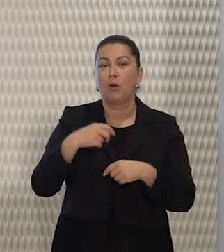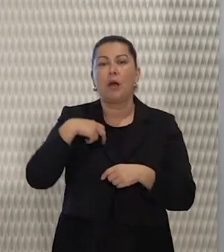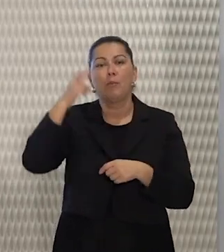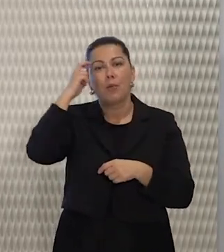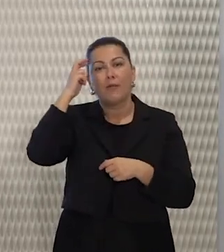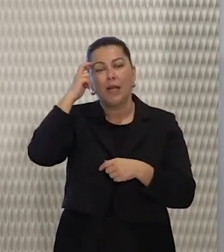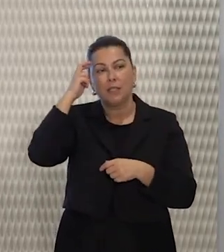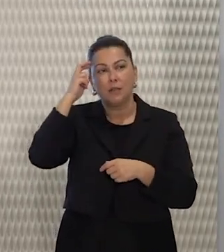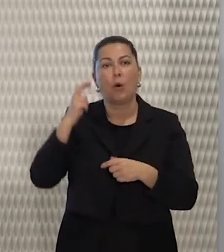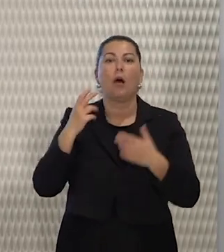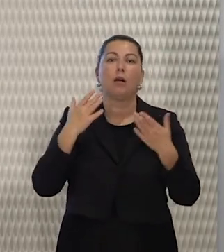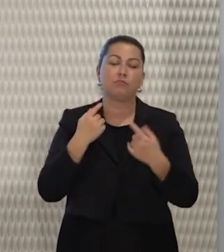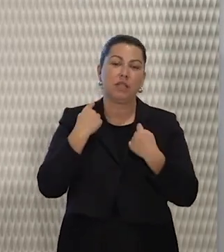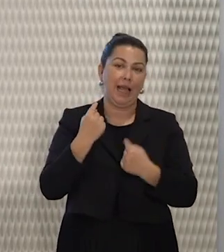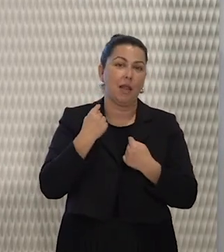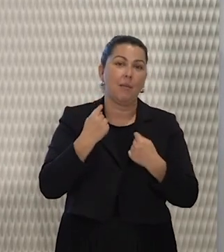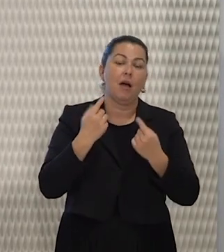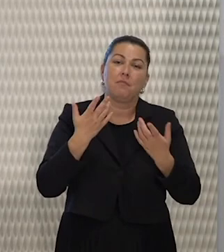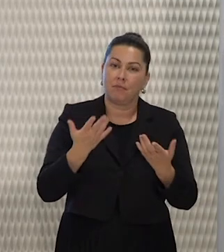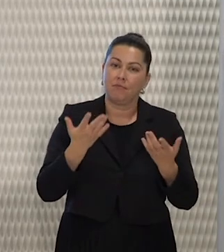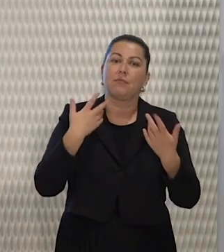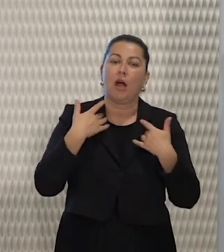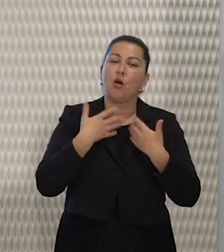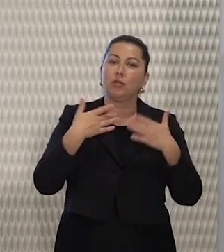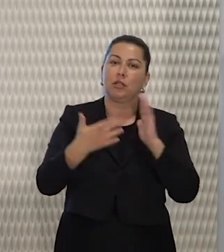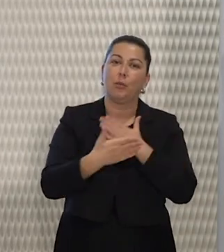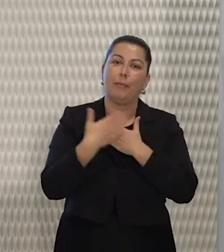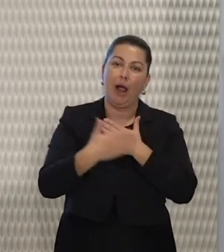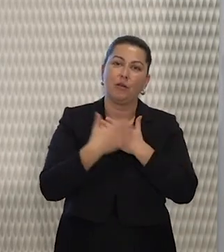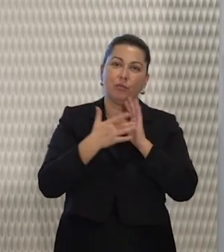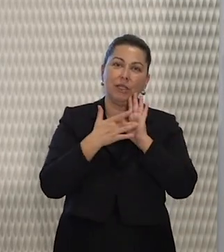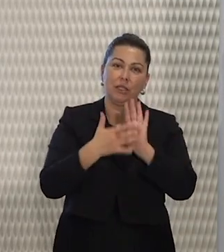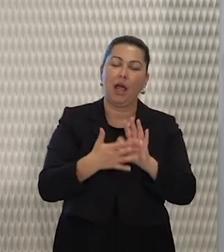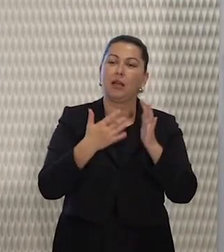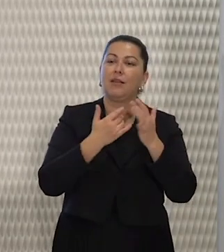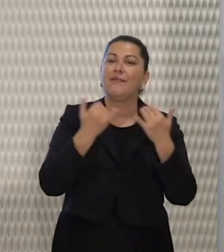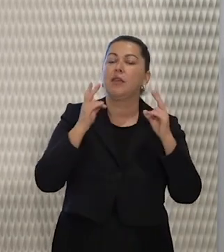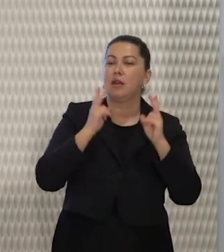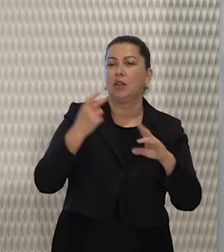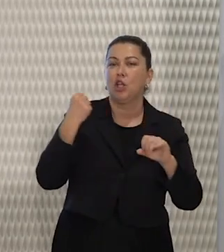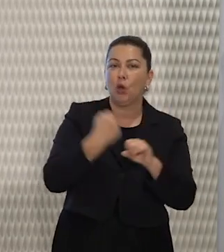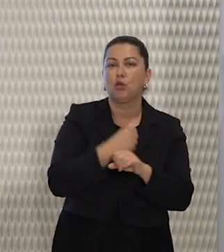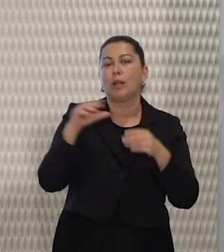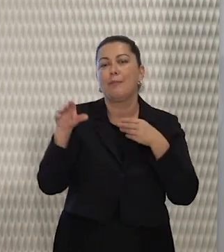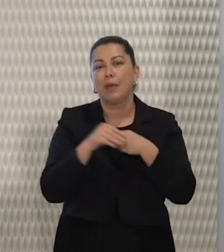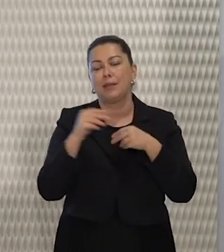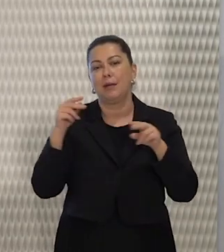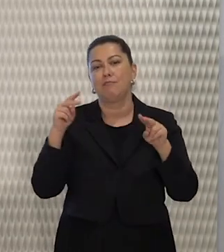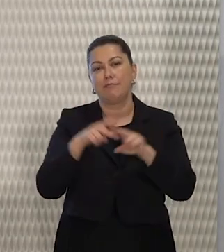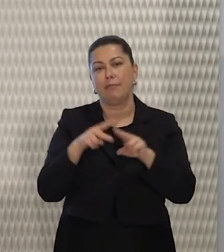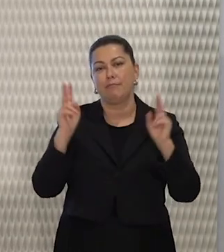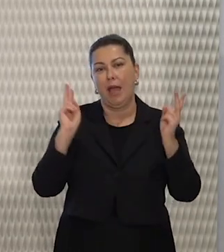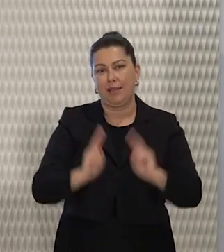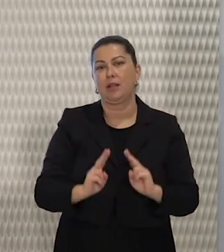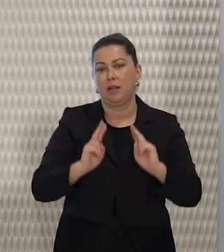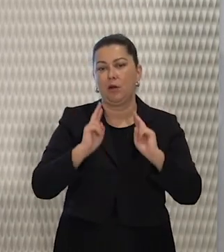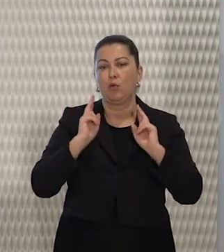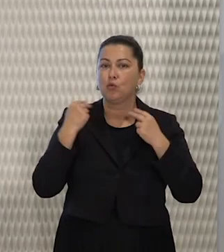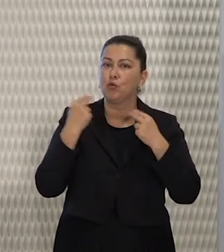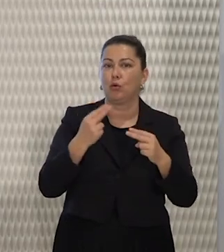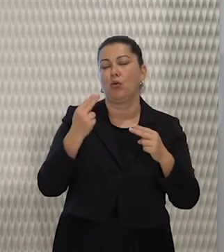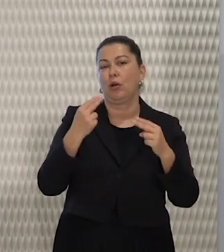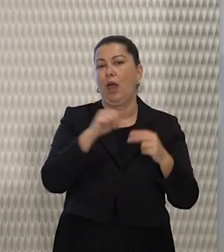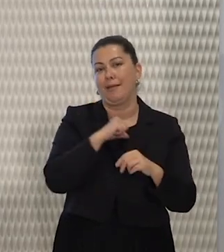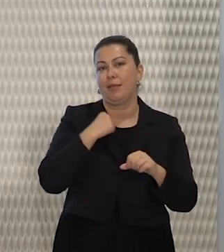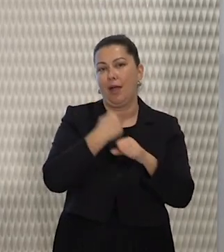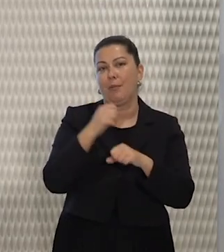ist abgesehen davon ein Beispiel dafür, wie man trotz oder mit Beeinträchtigung zurückkehrt an einen Arbeitsplatz und